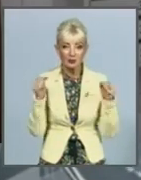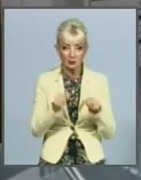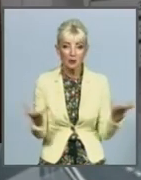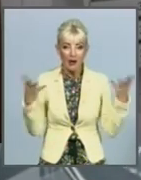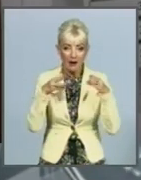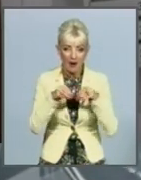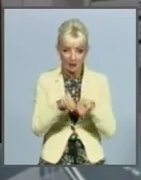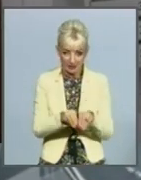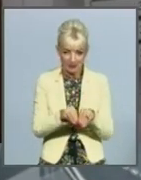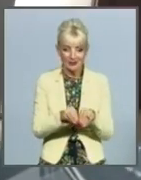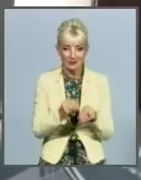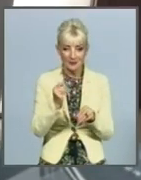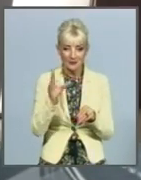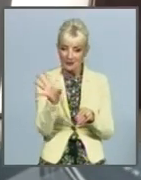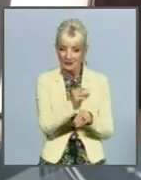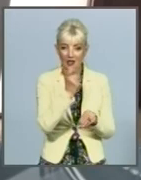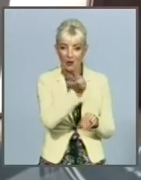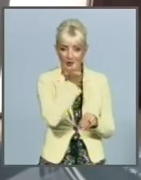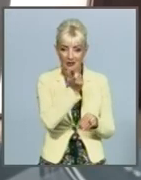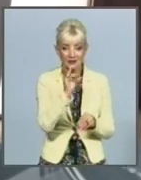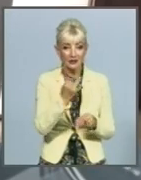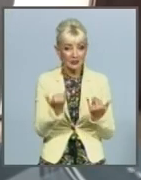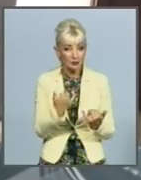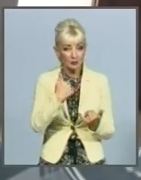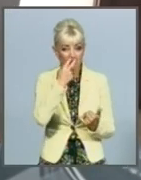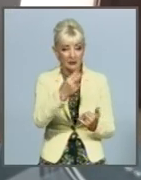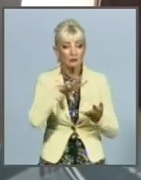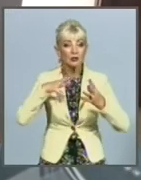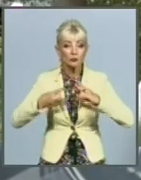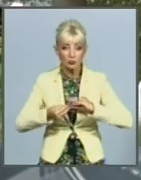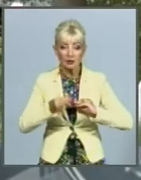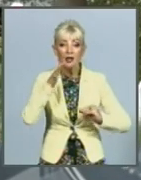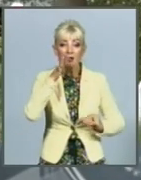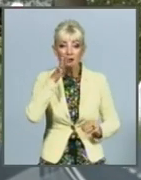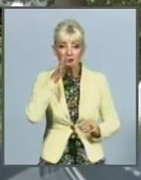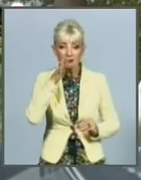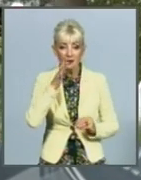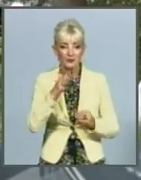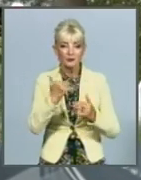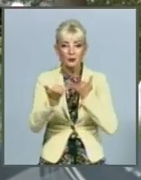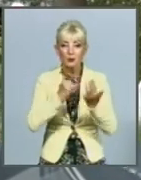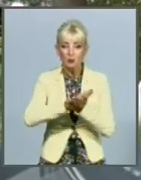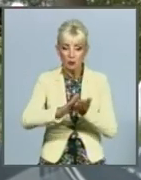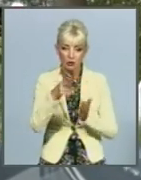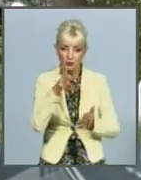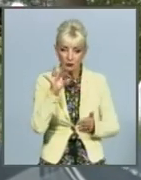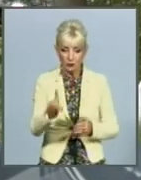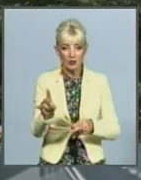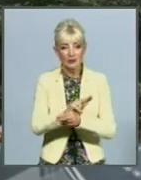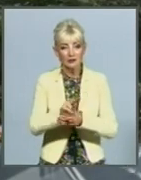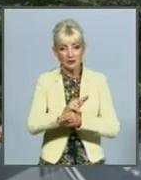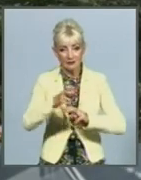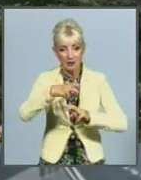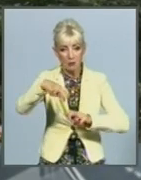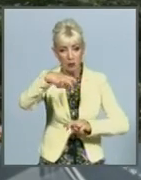объединение совладельцев. И сегодня мы видим результат, когда ухоженный двор, отремонтированные